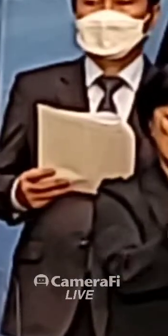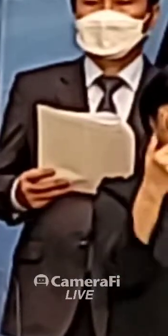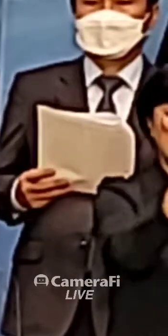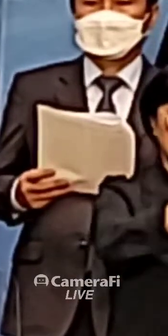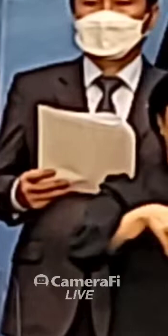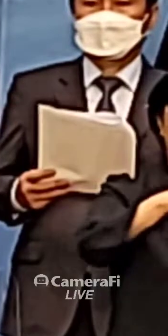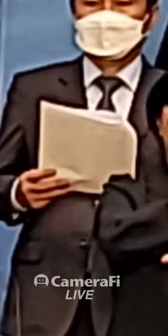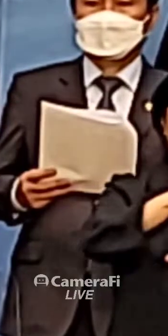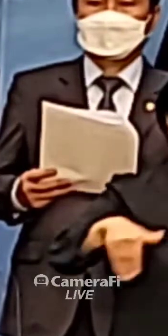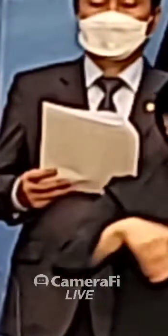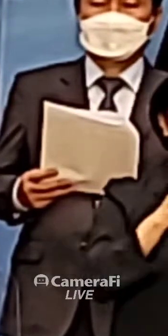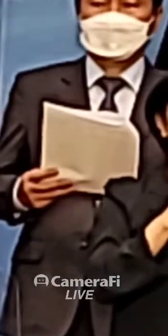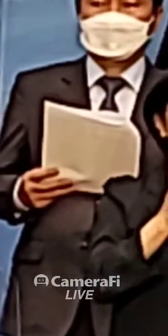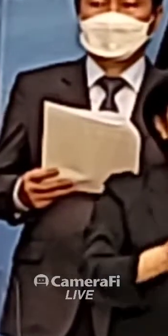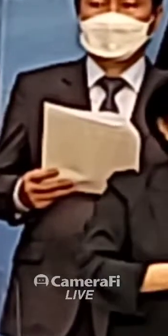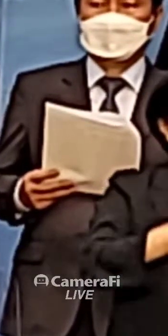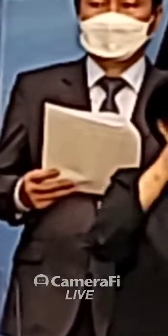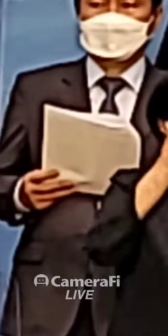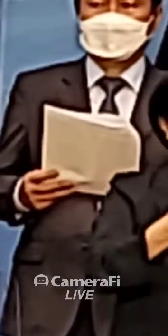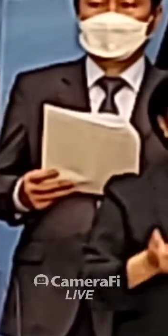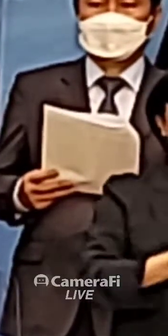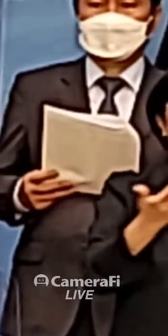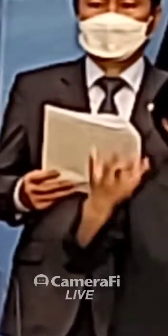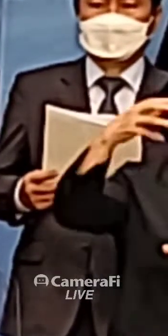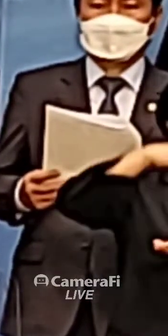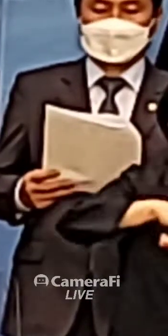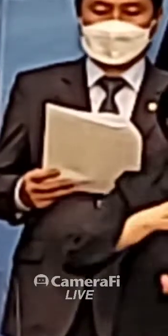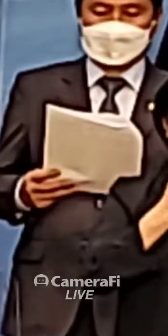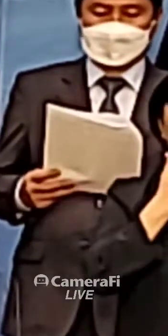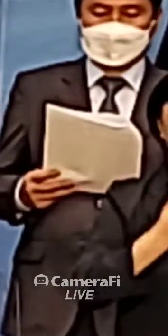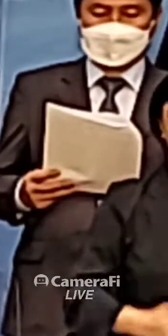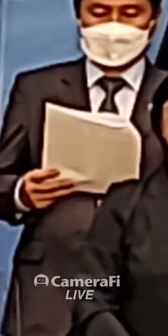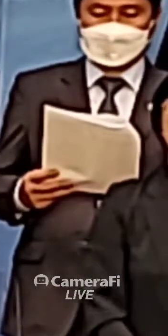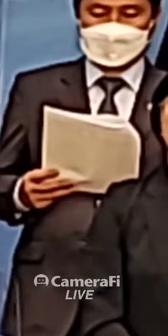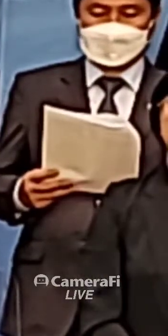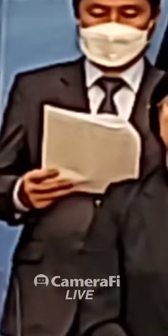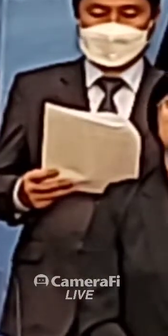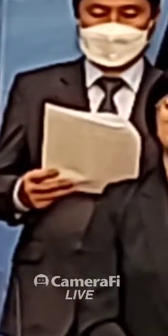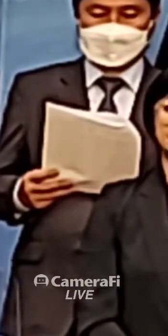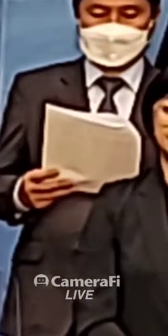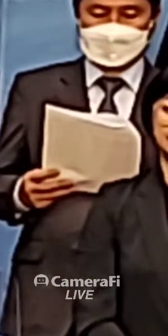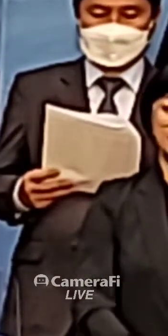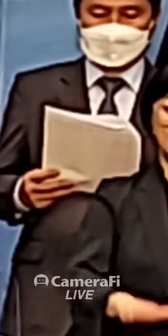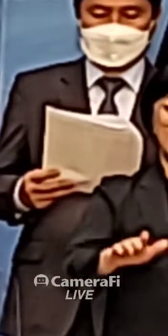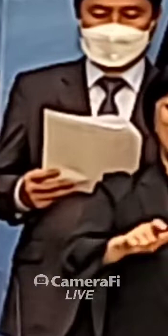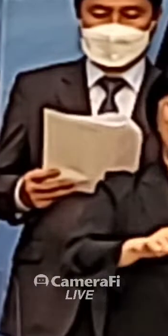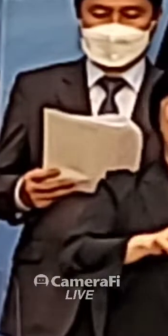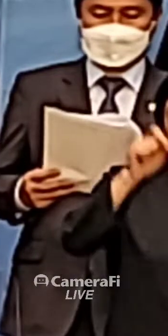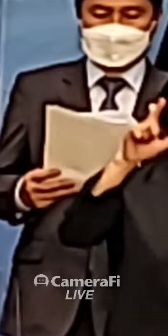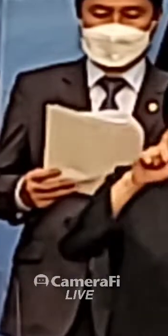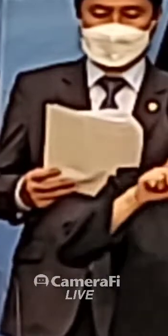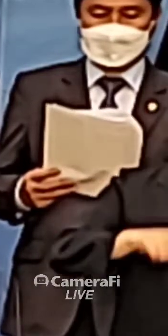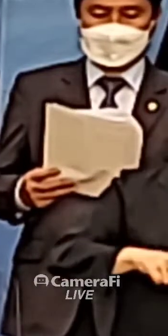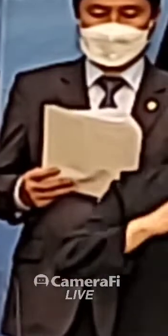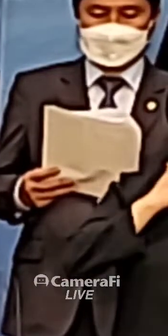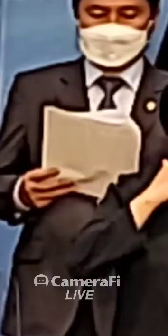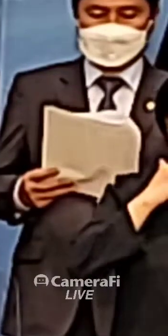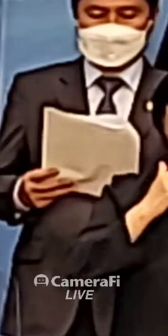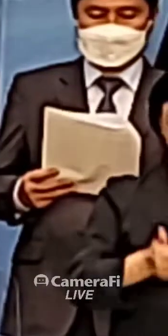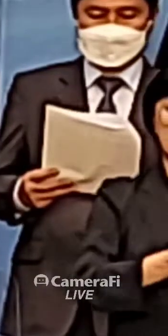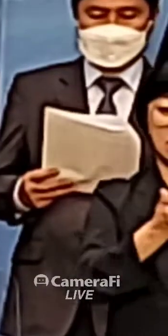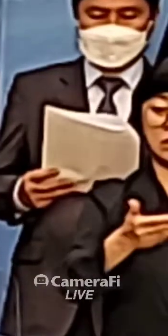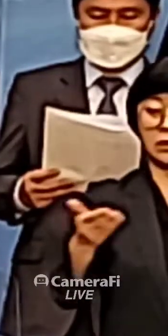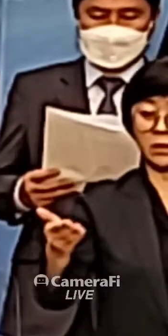추진하는 메가시티 구축에도 강원도는 포함되지 못하는 것입니다. 오랜 시간 그래왔듯이